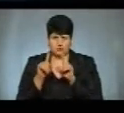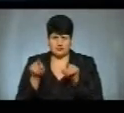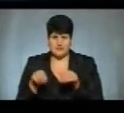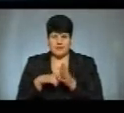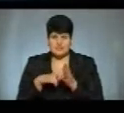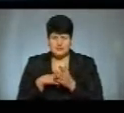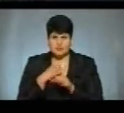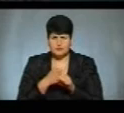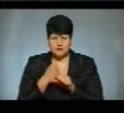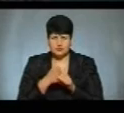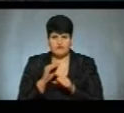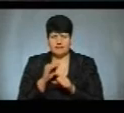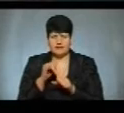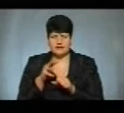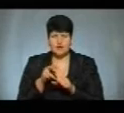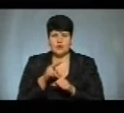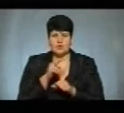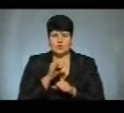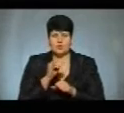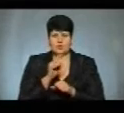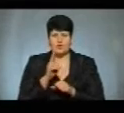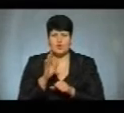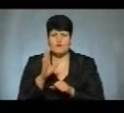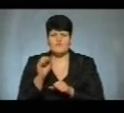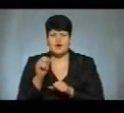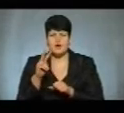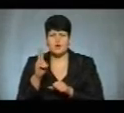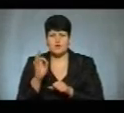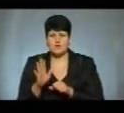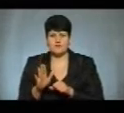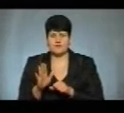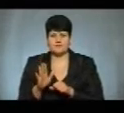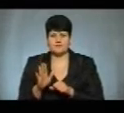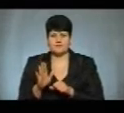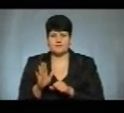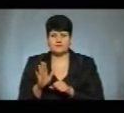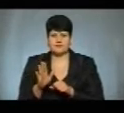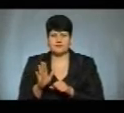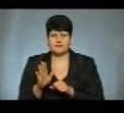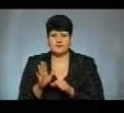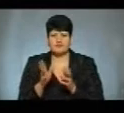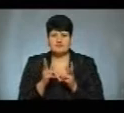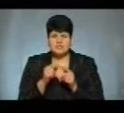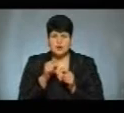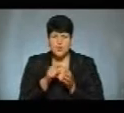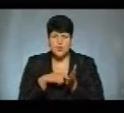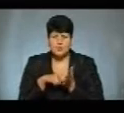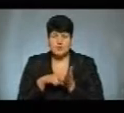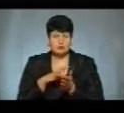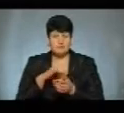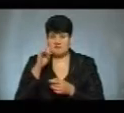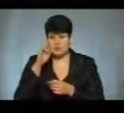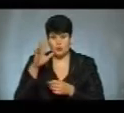опрацьовував філателіст Юрій Ковальков. В числі його кореспондентів були надзвичайно відомі